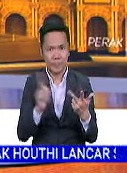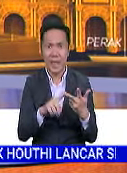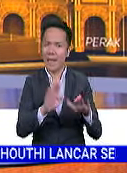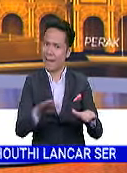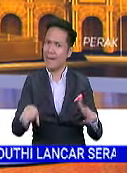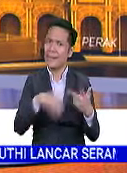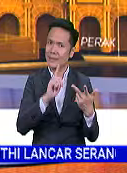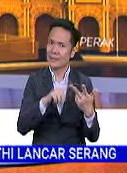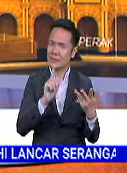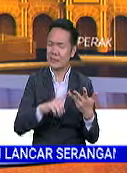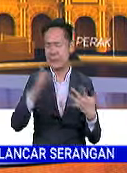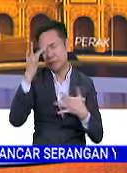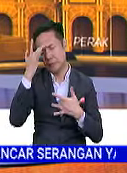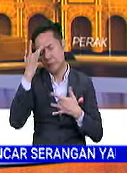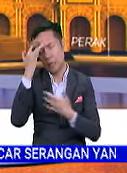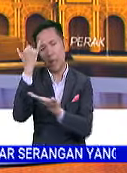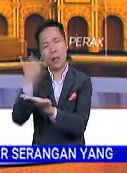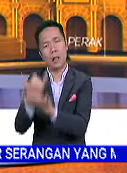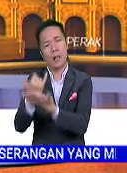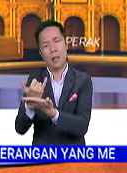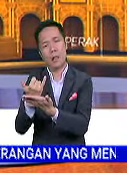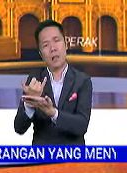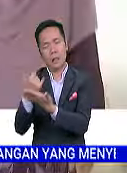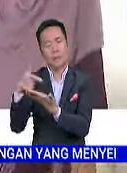kanak-kanak dan pesakit terlantar